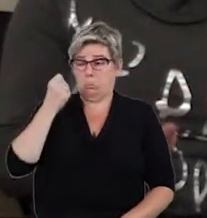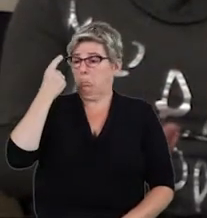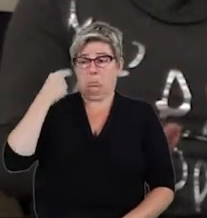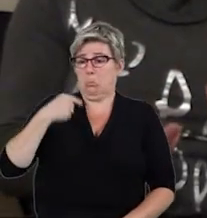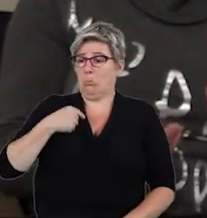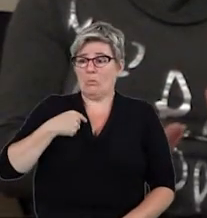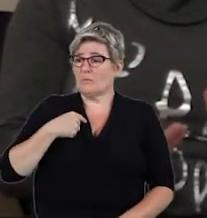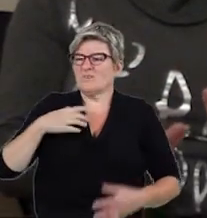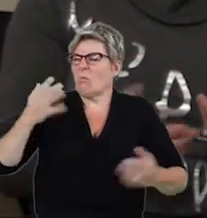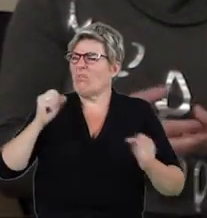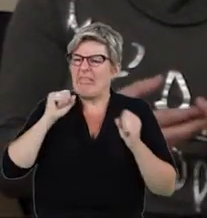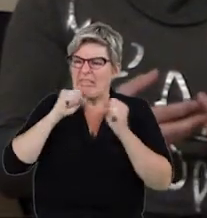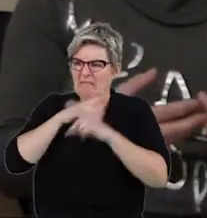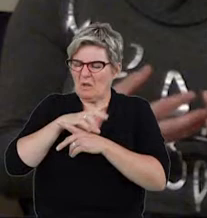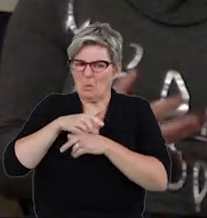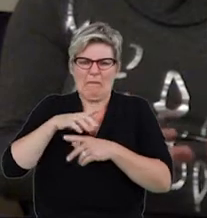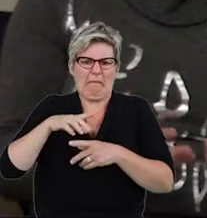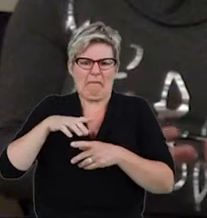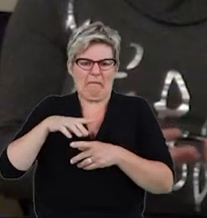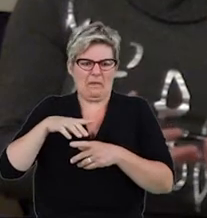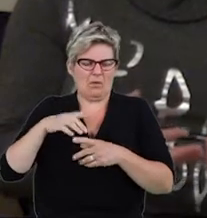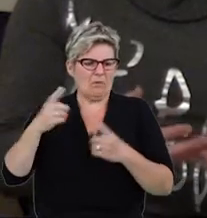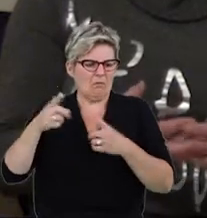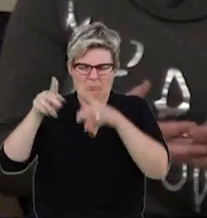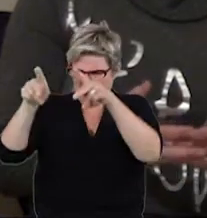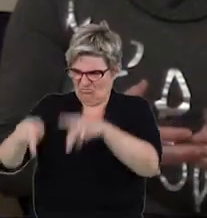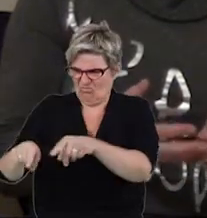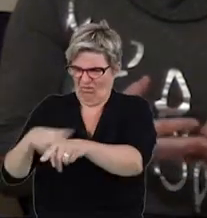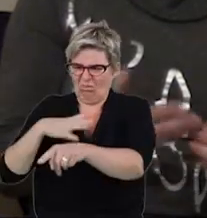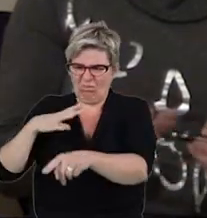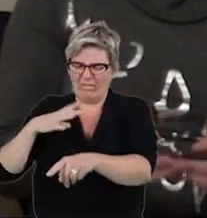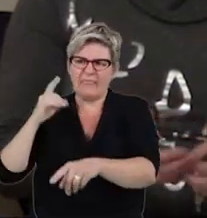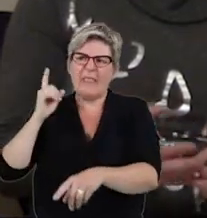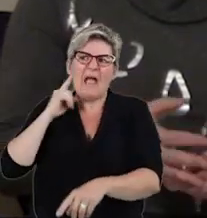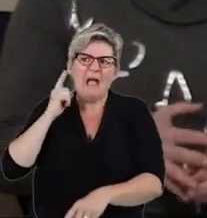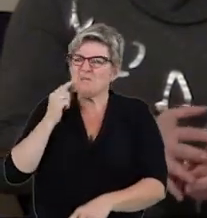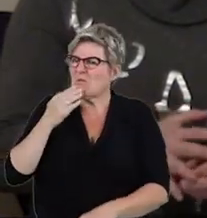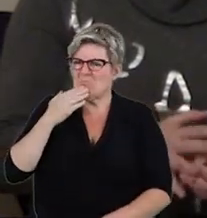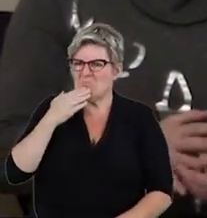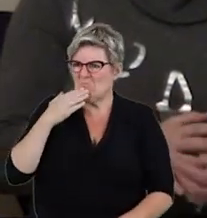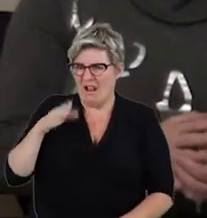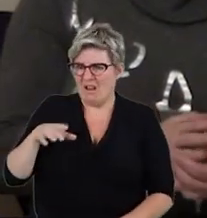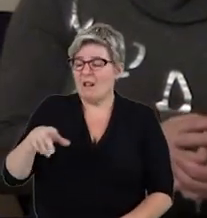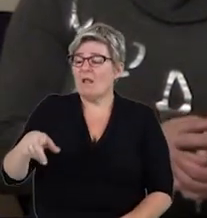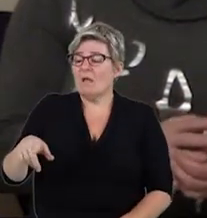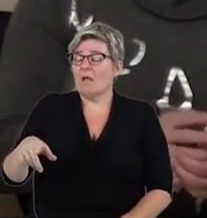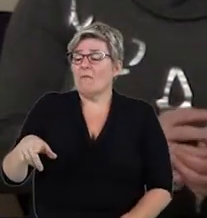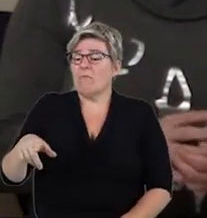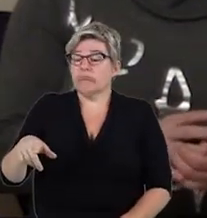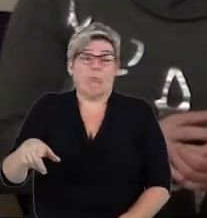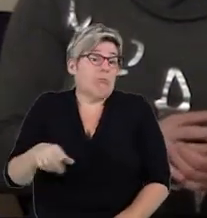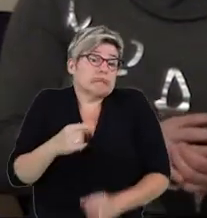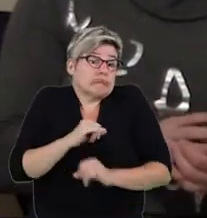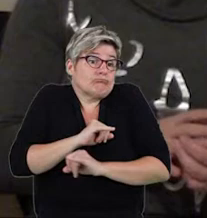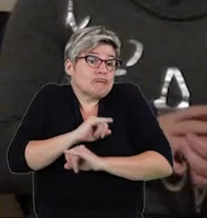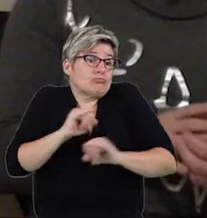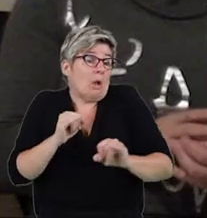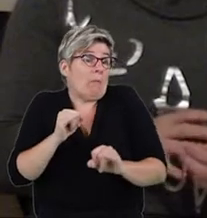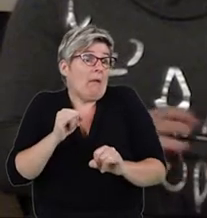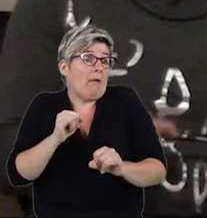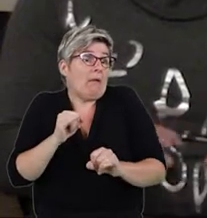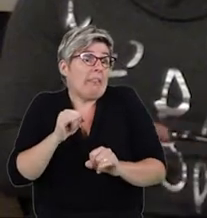pas ce que c'était une difficulté de quelqu'un qui n'entend pas bien. Fait qu'on n'a